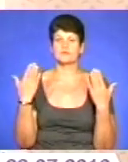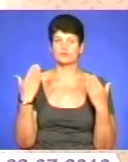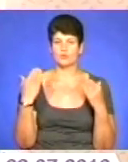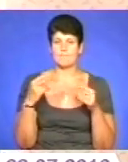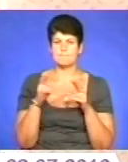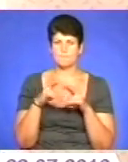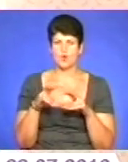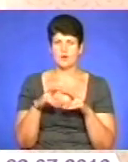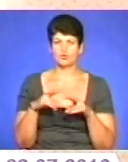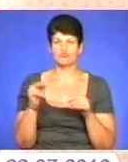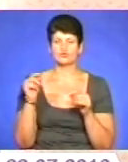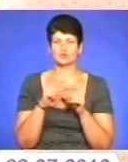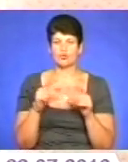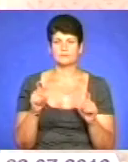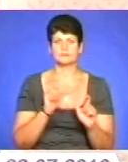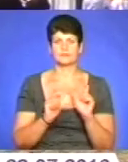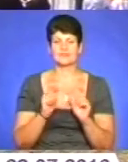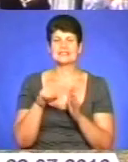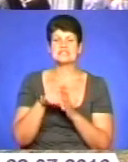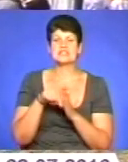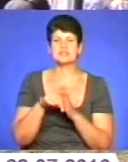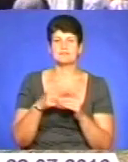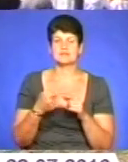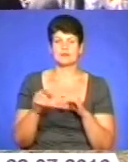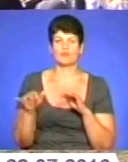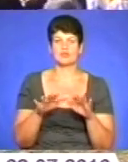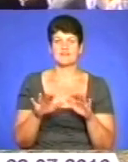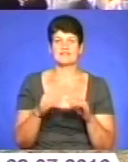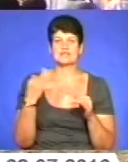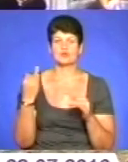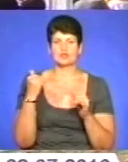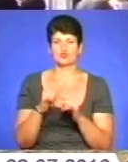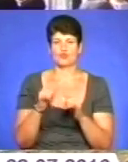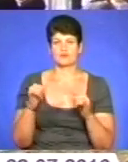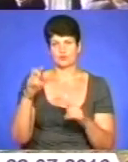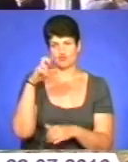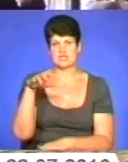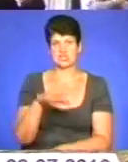проаналізують у школах і вузах значимість цієї події в історичному розвитку держави.